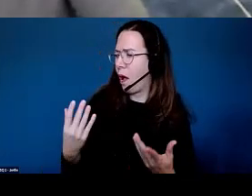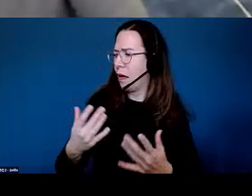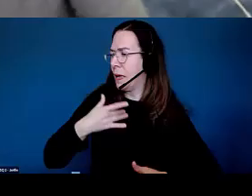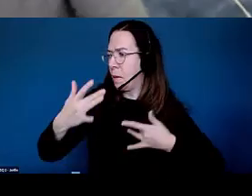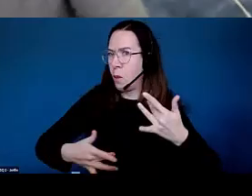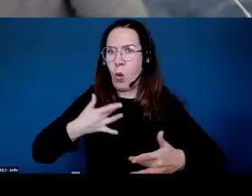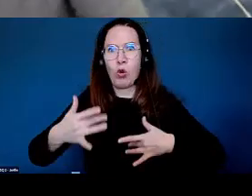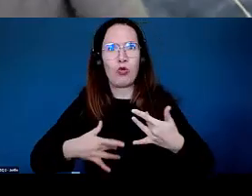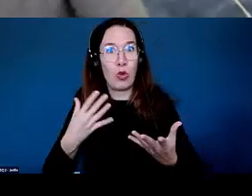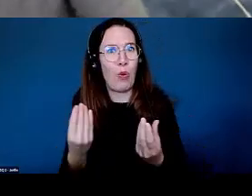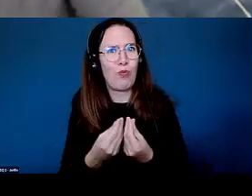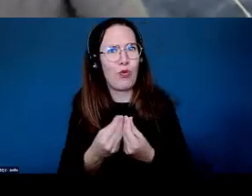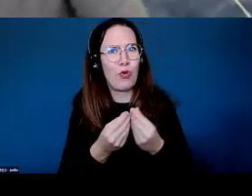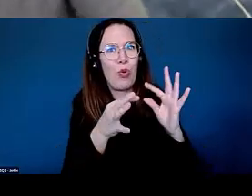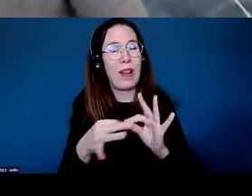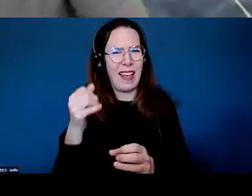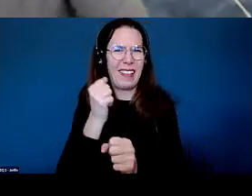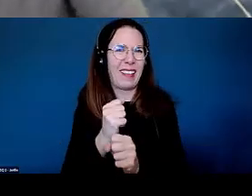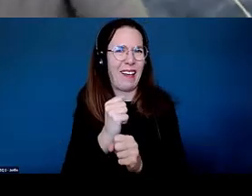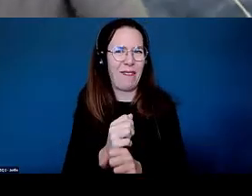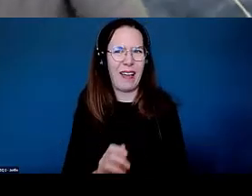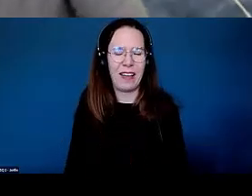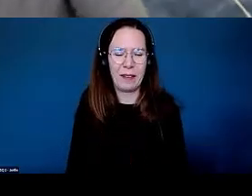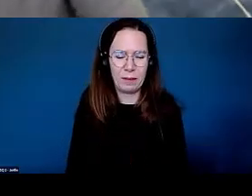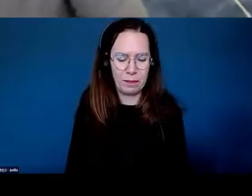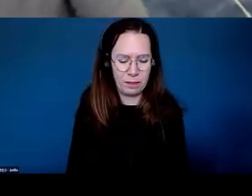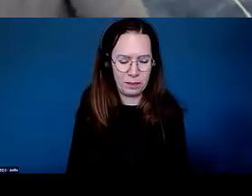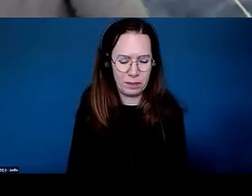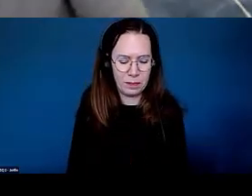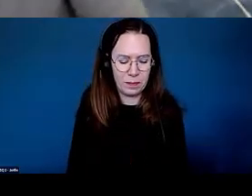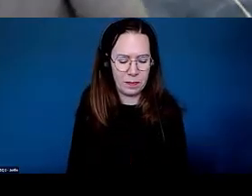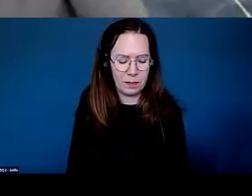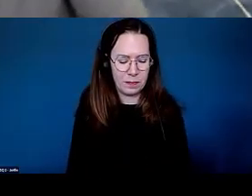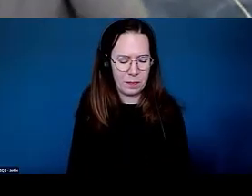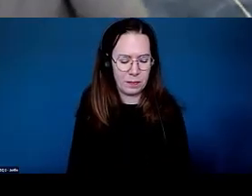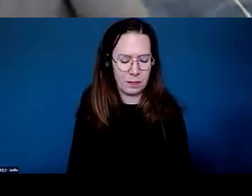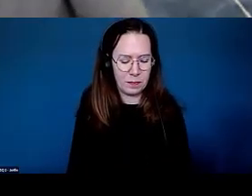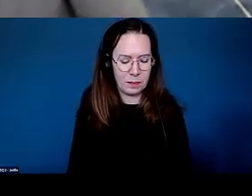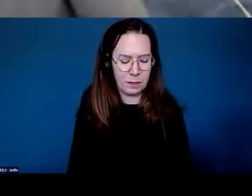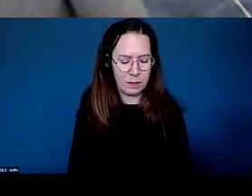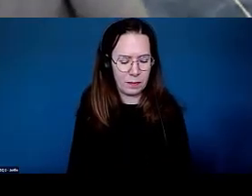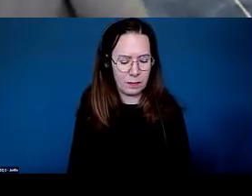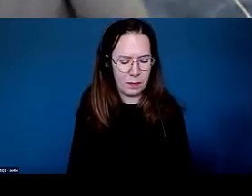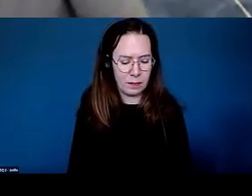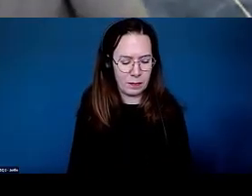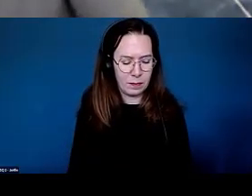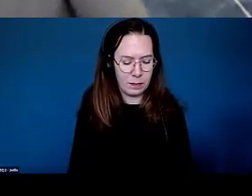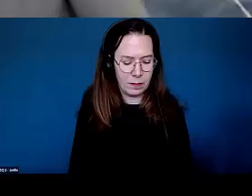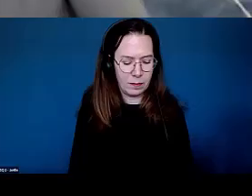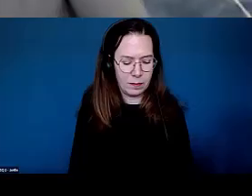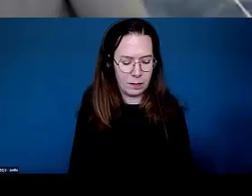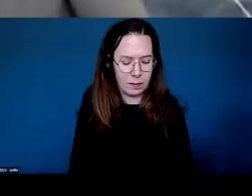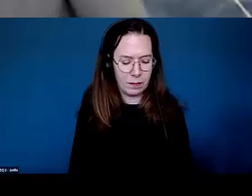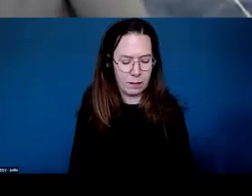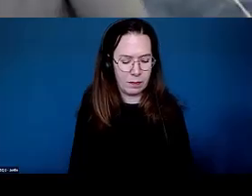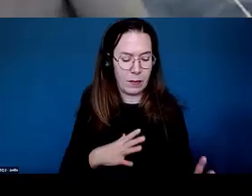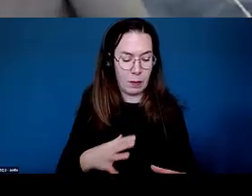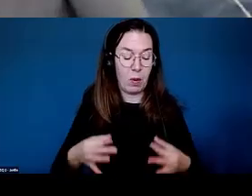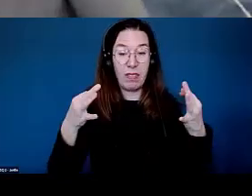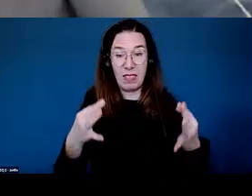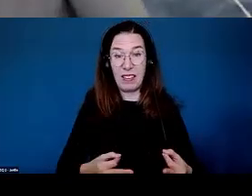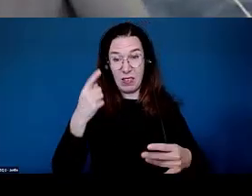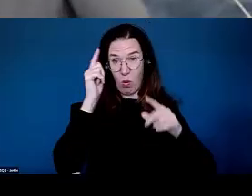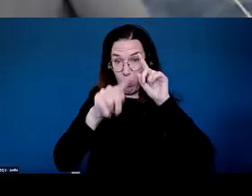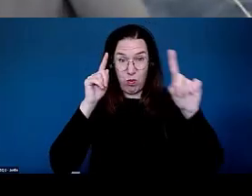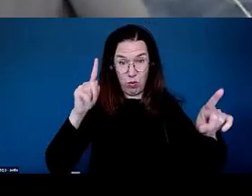il y a beaucoup d'émotions qui viennent avec ce travail. Moi, personnellement, je viens dans un système où prenons des